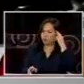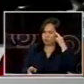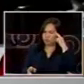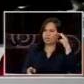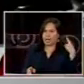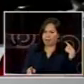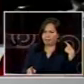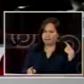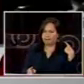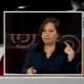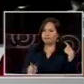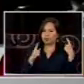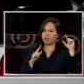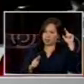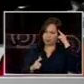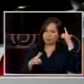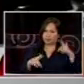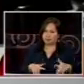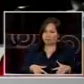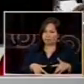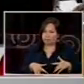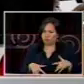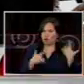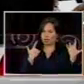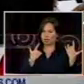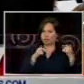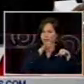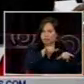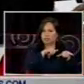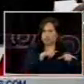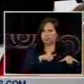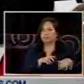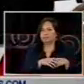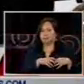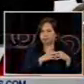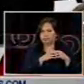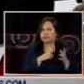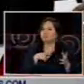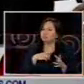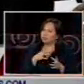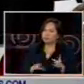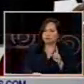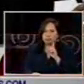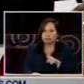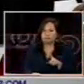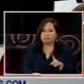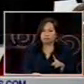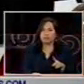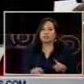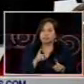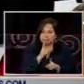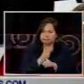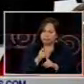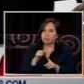pamahalan. Would you more or less agree to this? I would generally subscribe to that. Okay. Now, every citizen